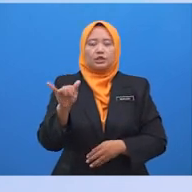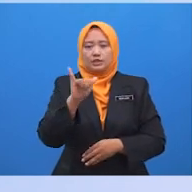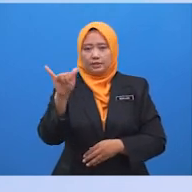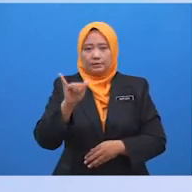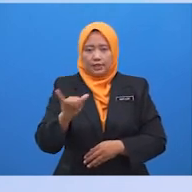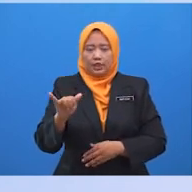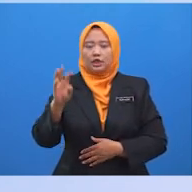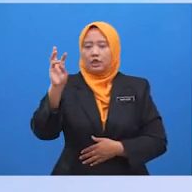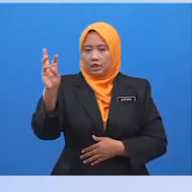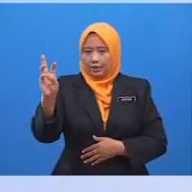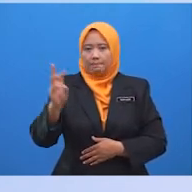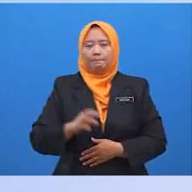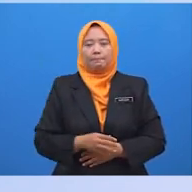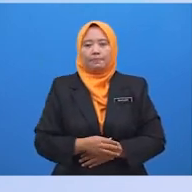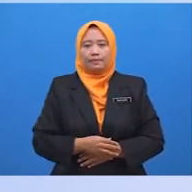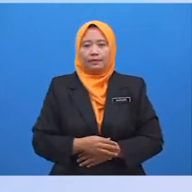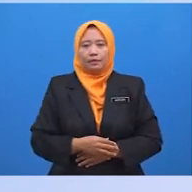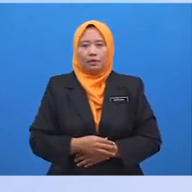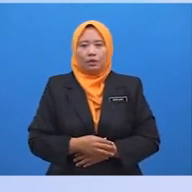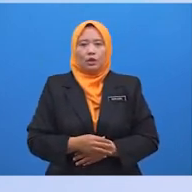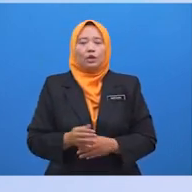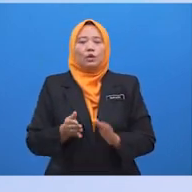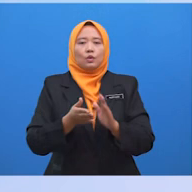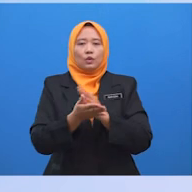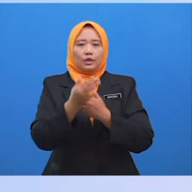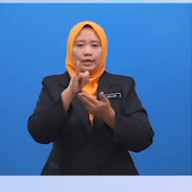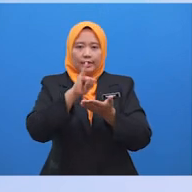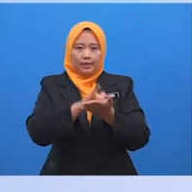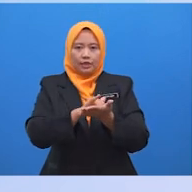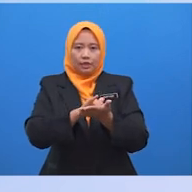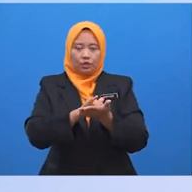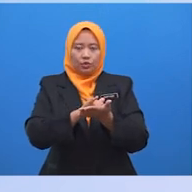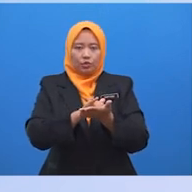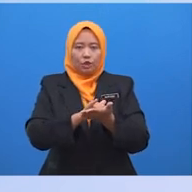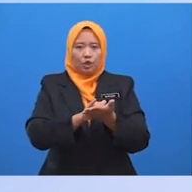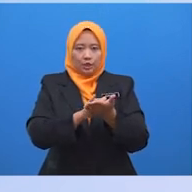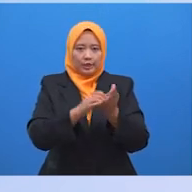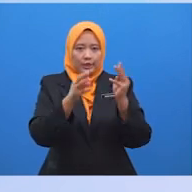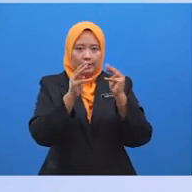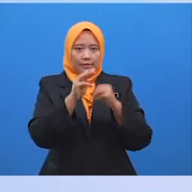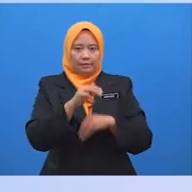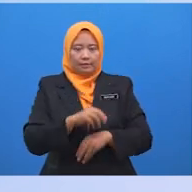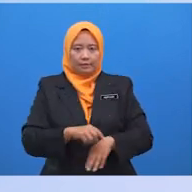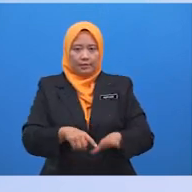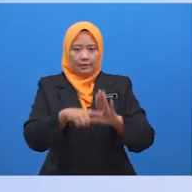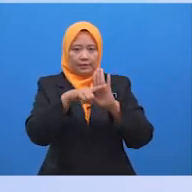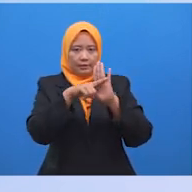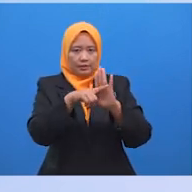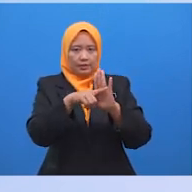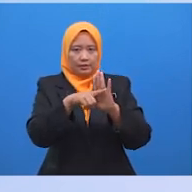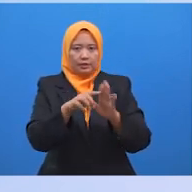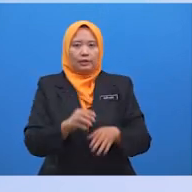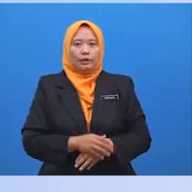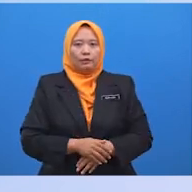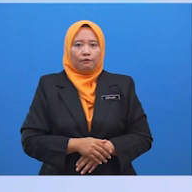ialah 6. Dengan menggunakan rumus kecerunan, negatif pintasan